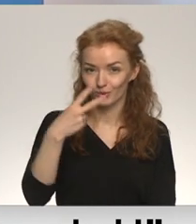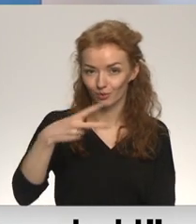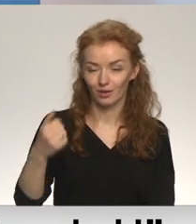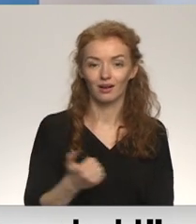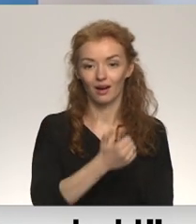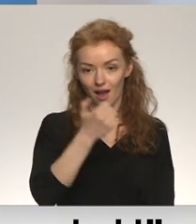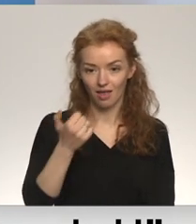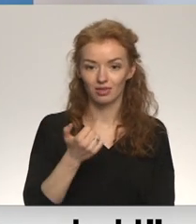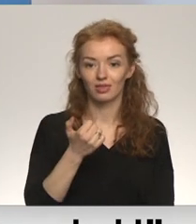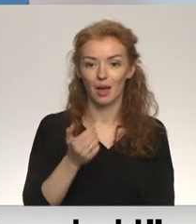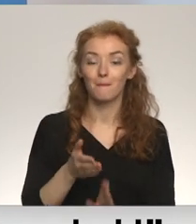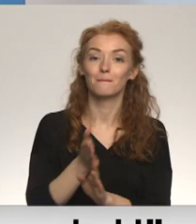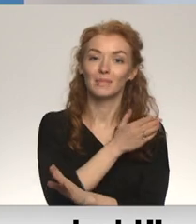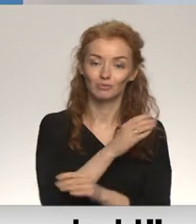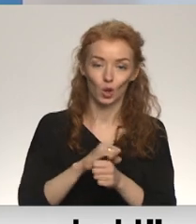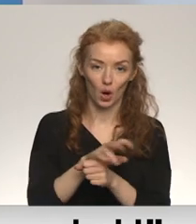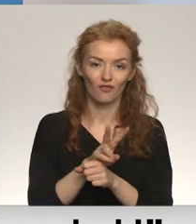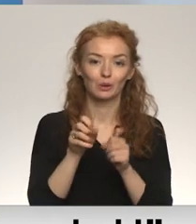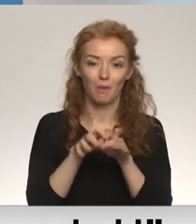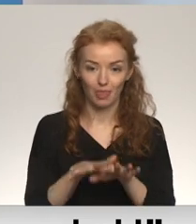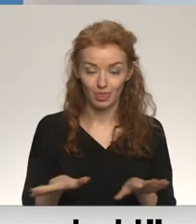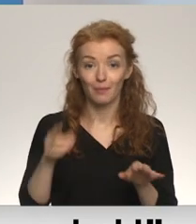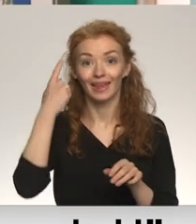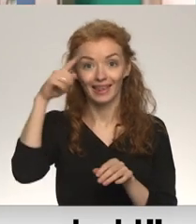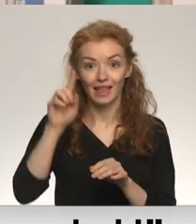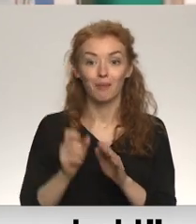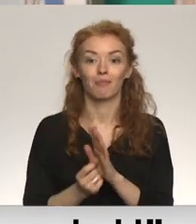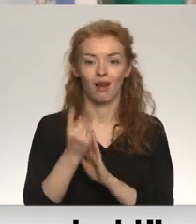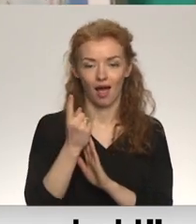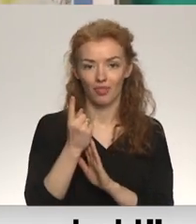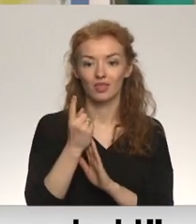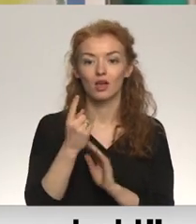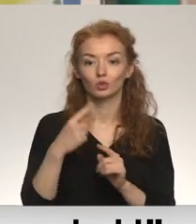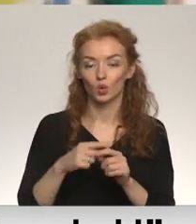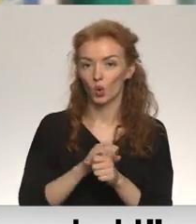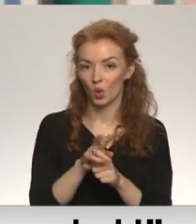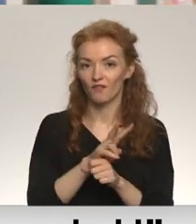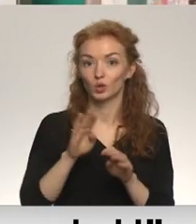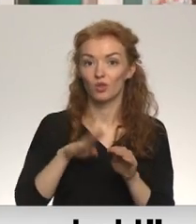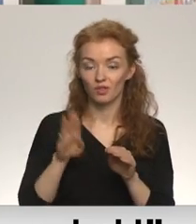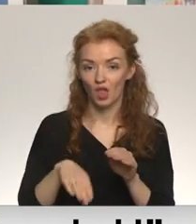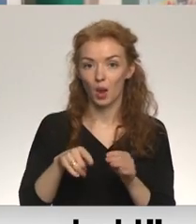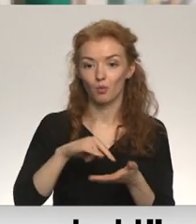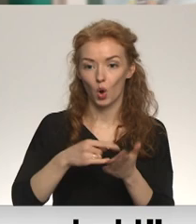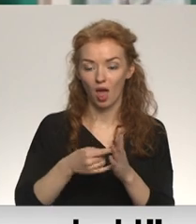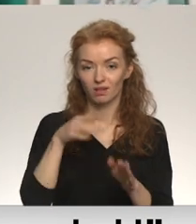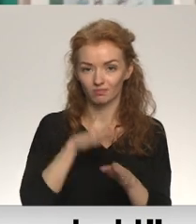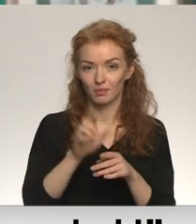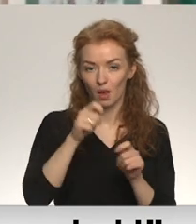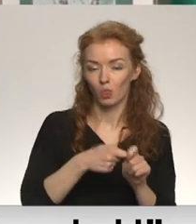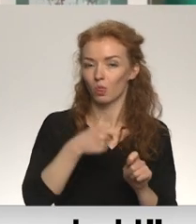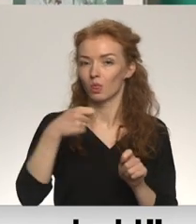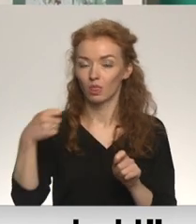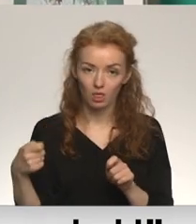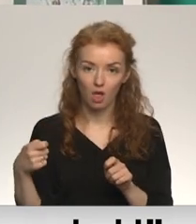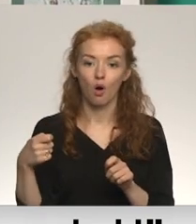2020. Gadā, pirms pandēmijas, viss šī ideja dzima. Pandēmija gan krietni patraucējusi ieceres īstenošanu, un kādā